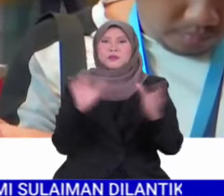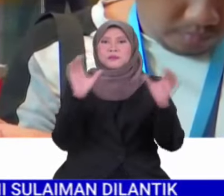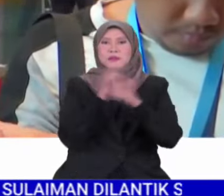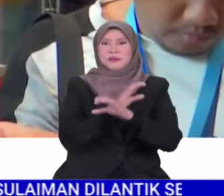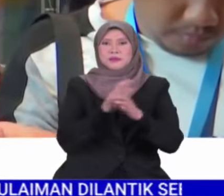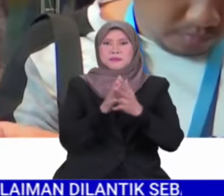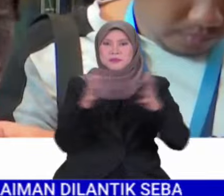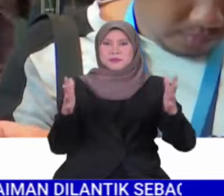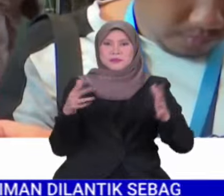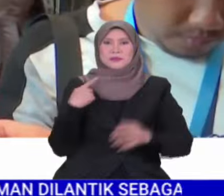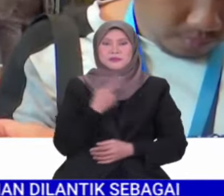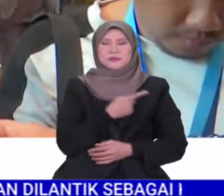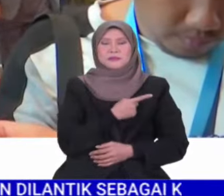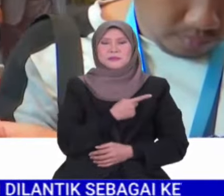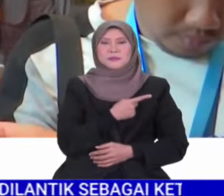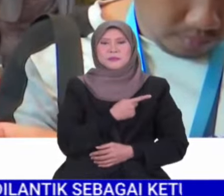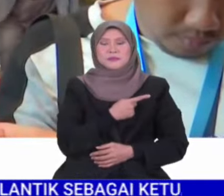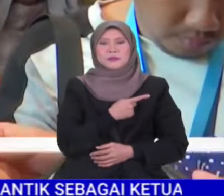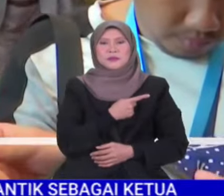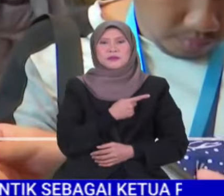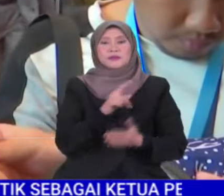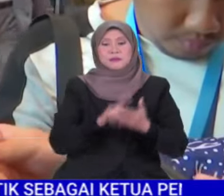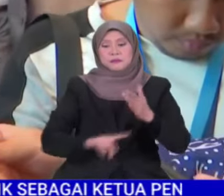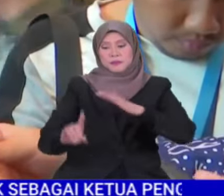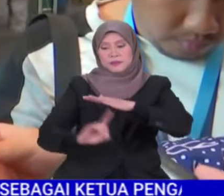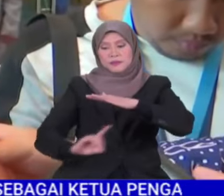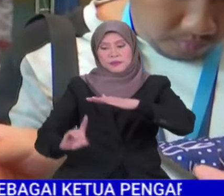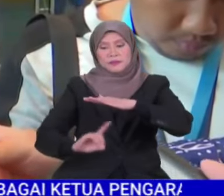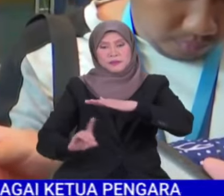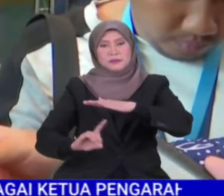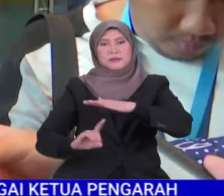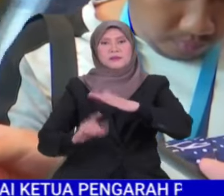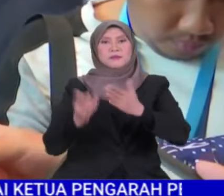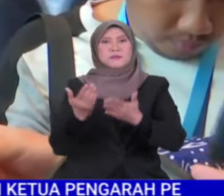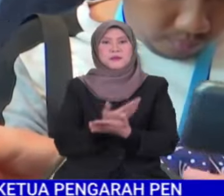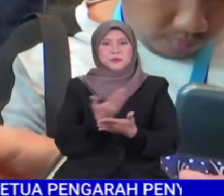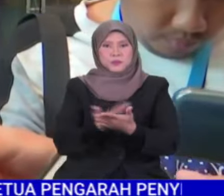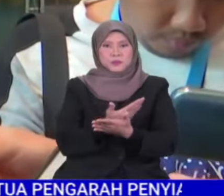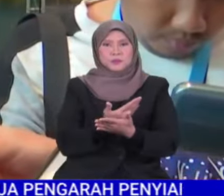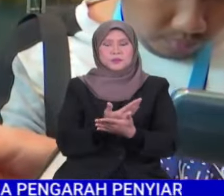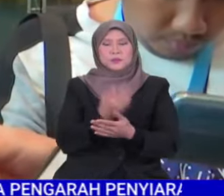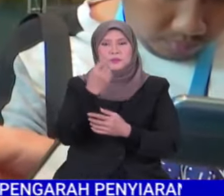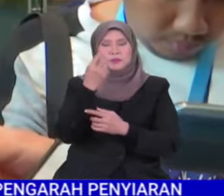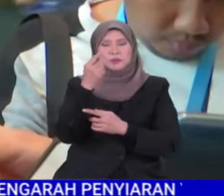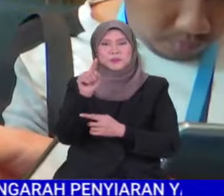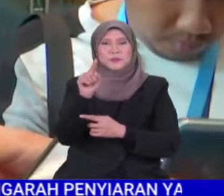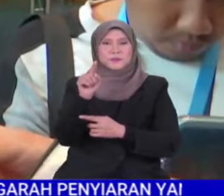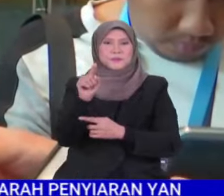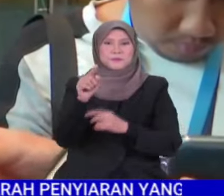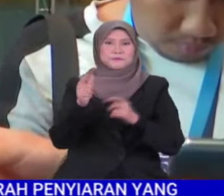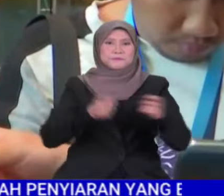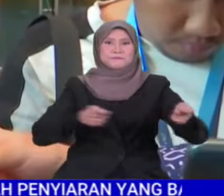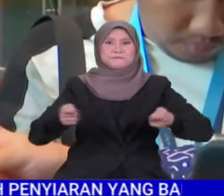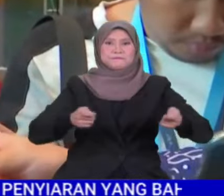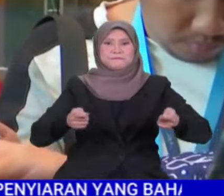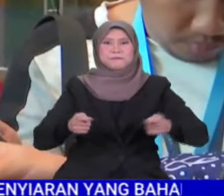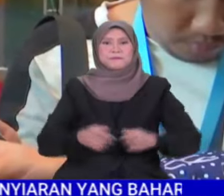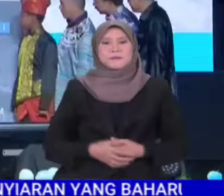kita dalam melaksanakan apa jua dasar-dasar yang baru digagaskan oleh sesebuah pentadbiran.